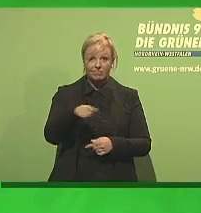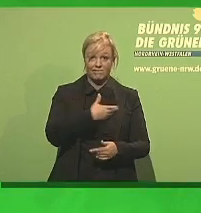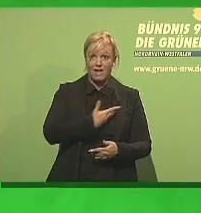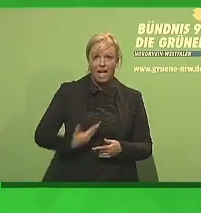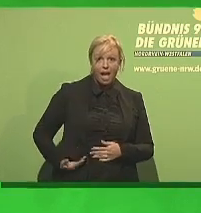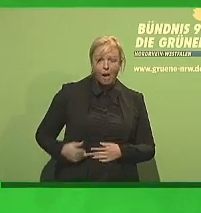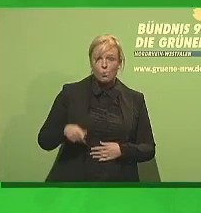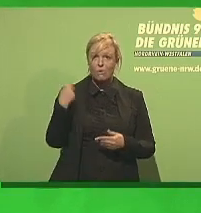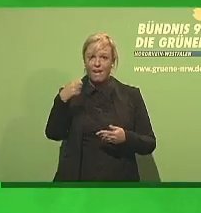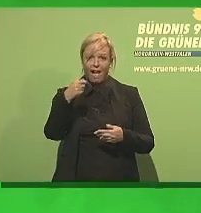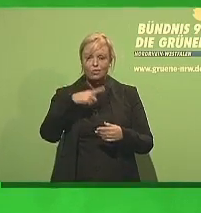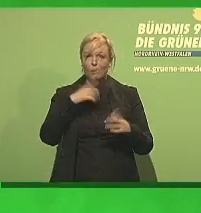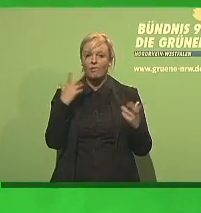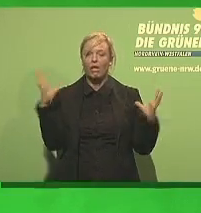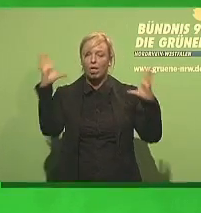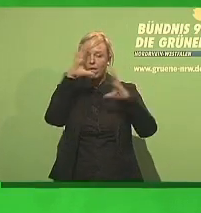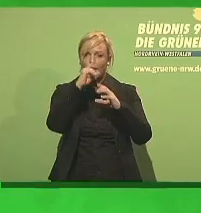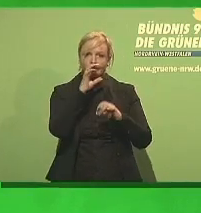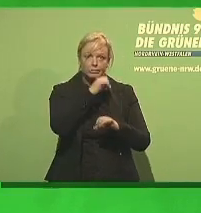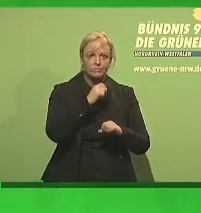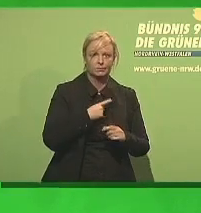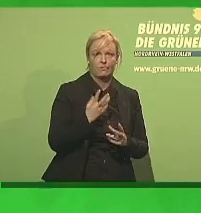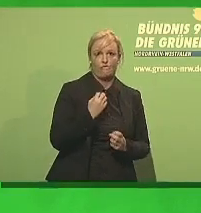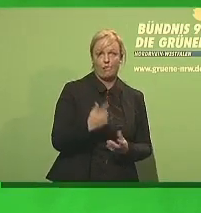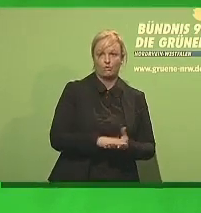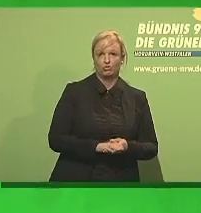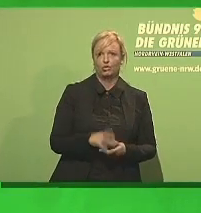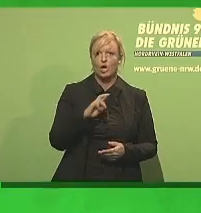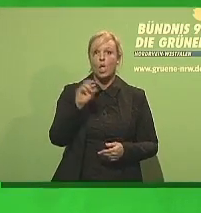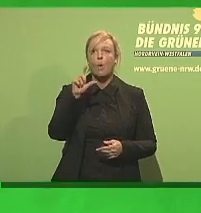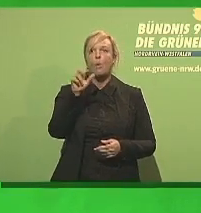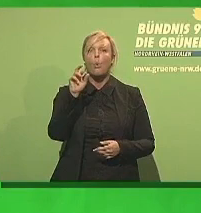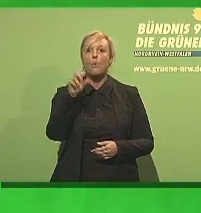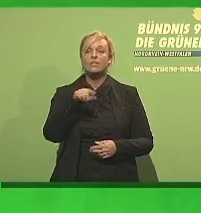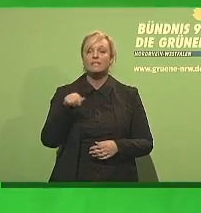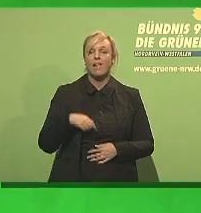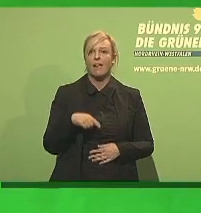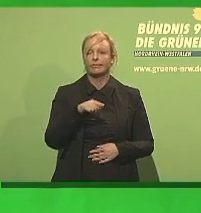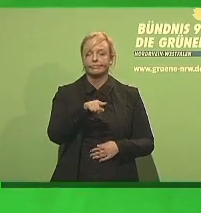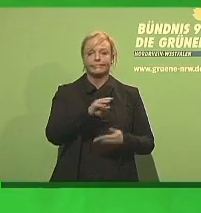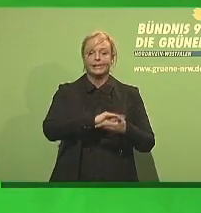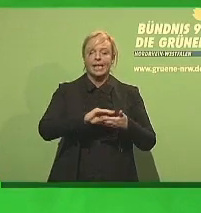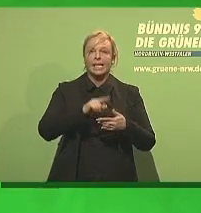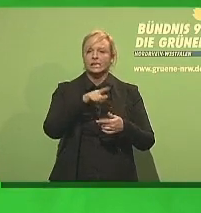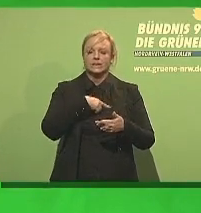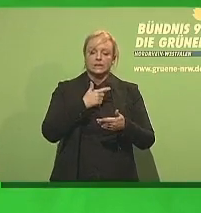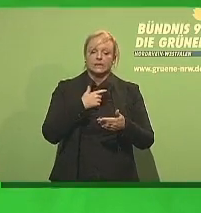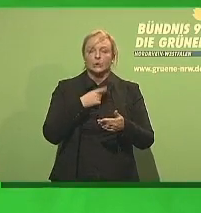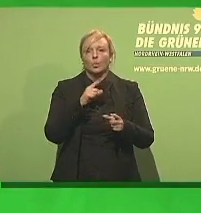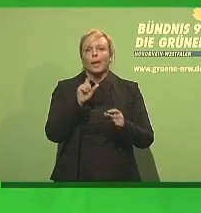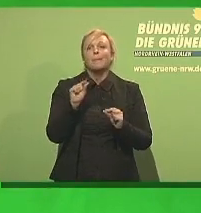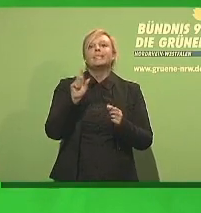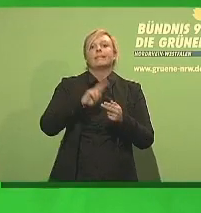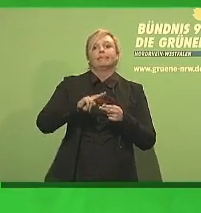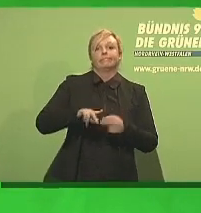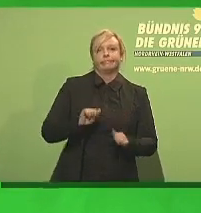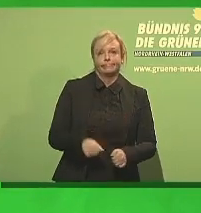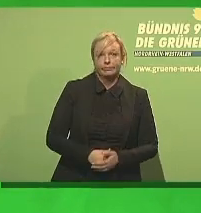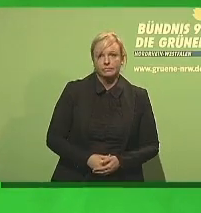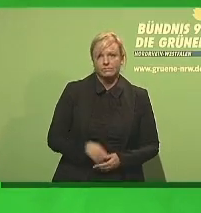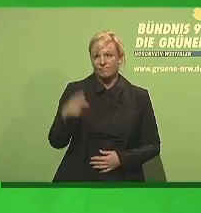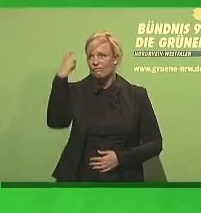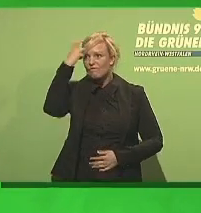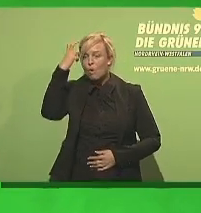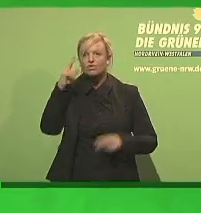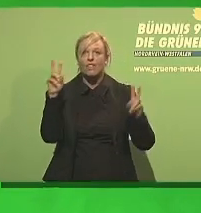zu verschleiern, ist Rösler dabei, den Bericht maximal zu glätten. Ihr müsst euch vorstellen, der Satz,